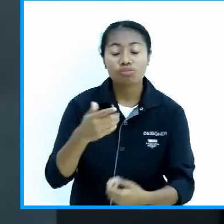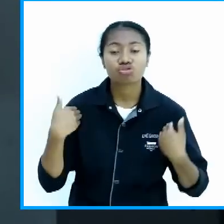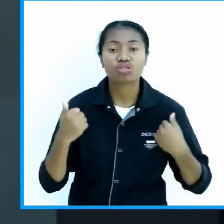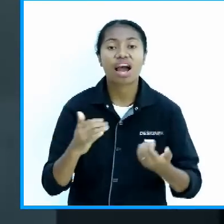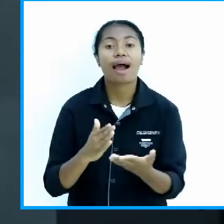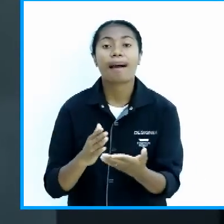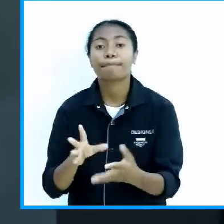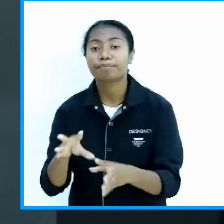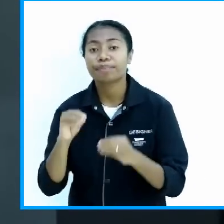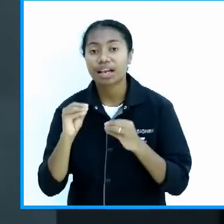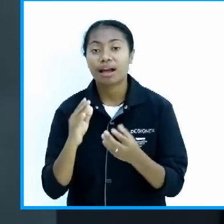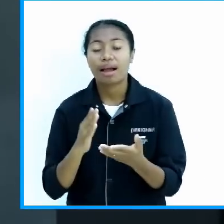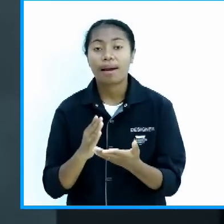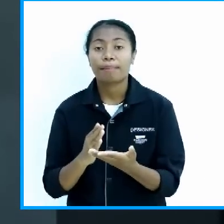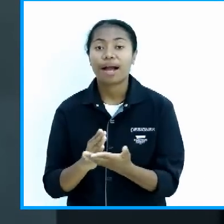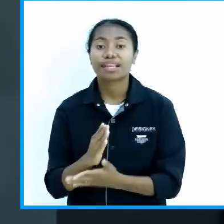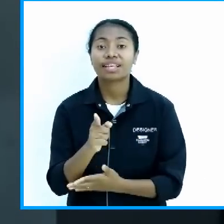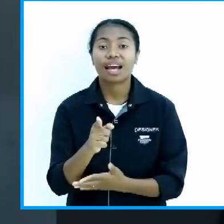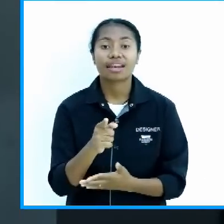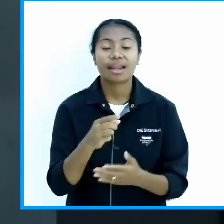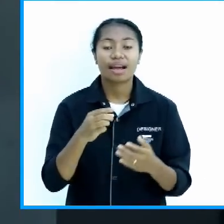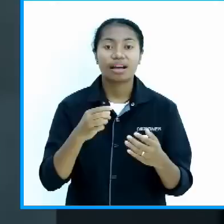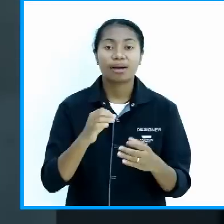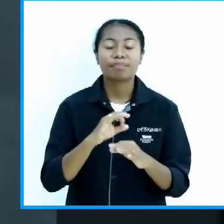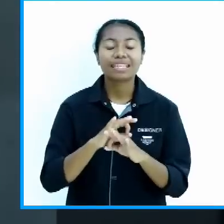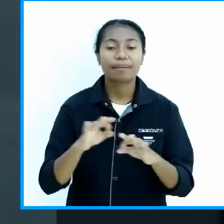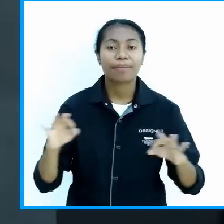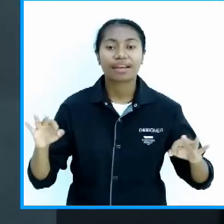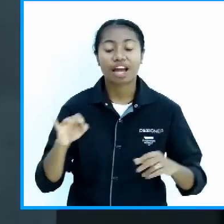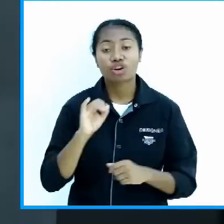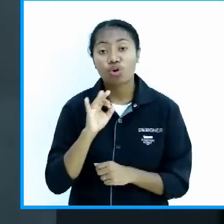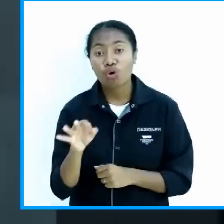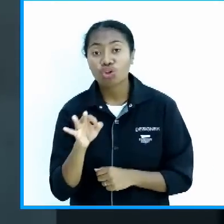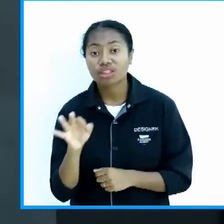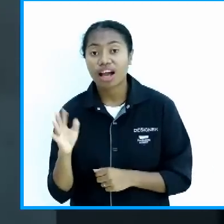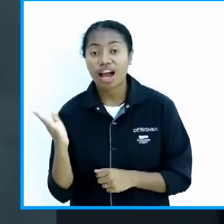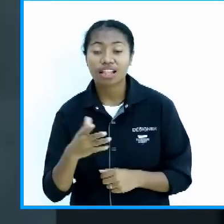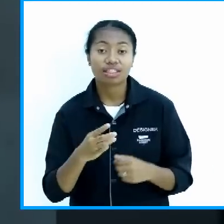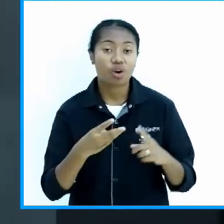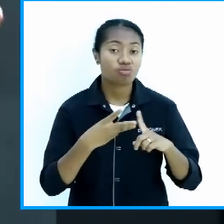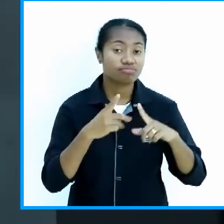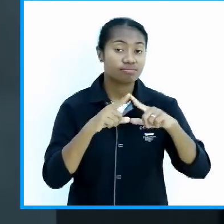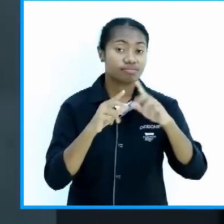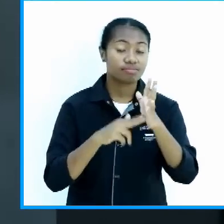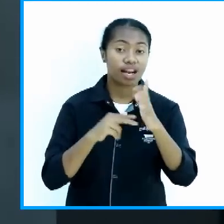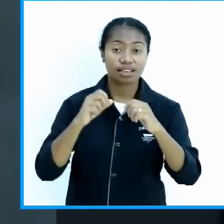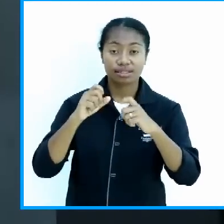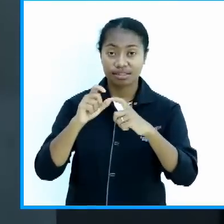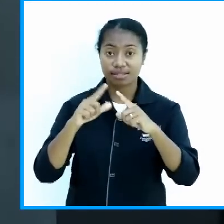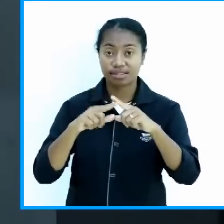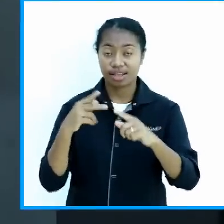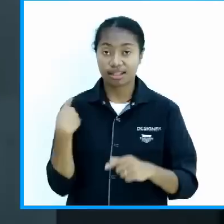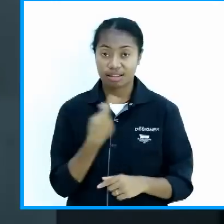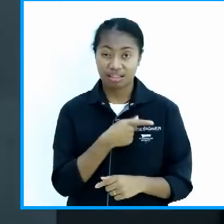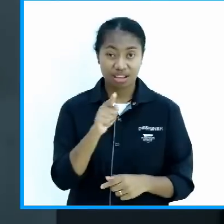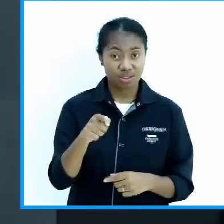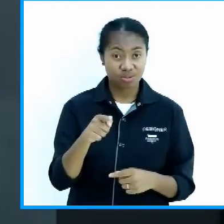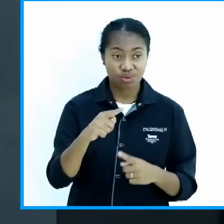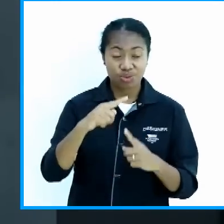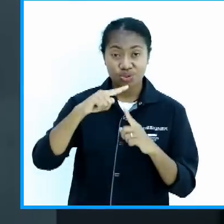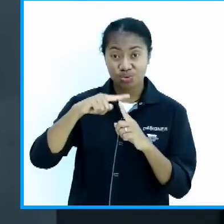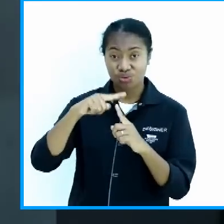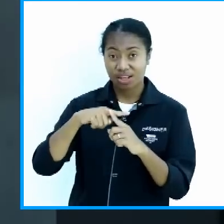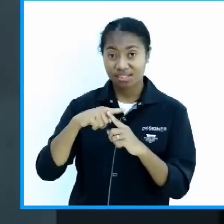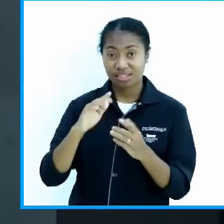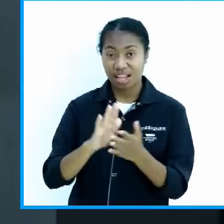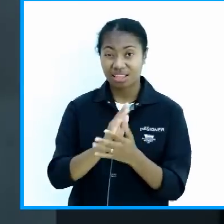dalam mensejahterakan kota, mensejahterakan bangsa kita. Itu tugas tanggung jawab orang